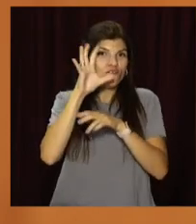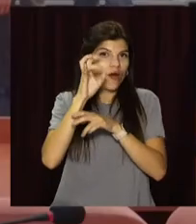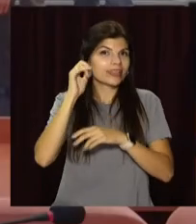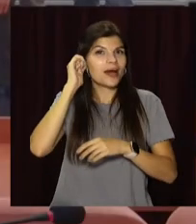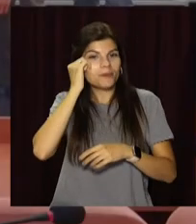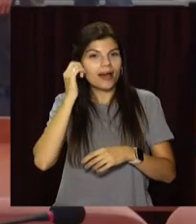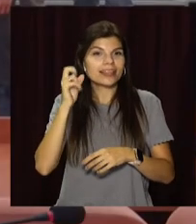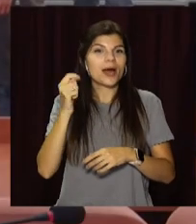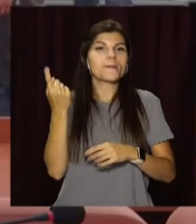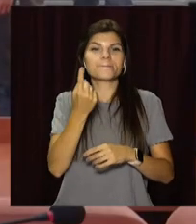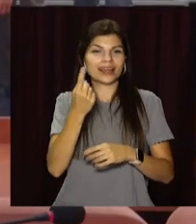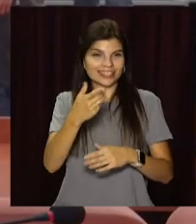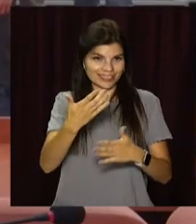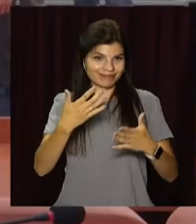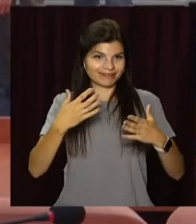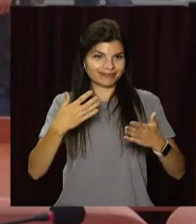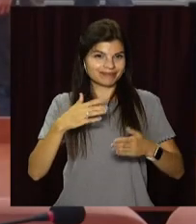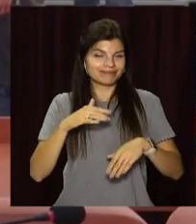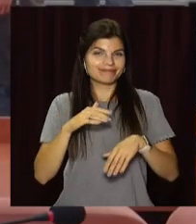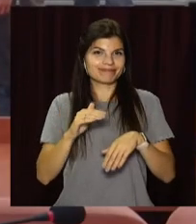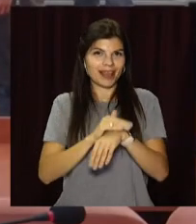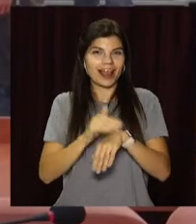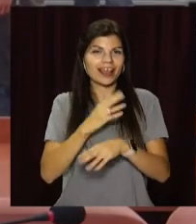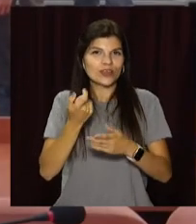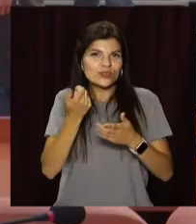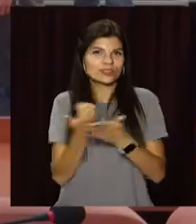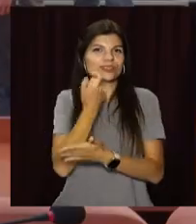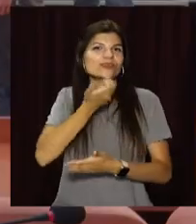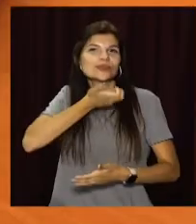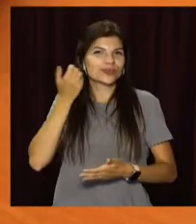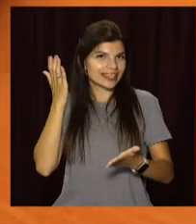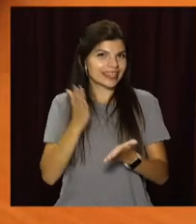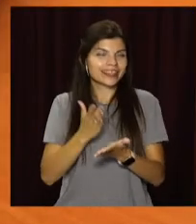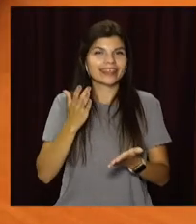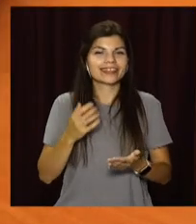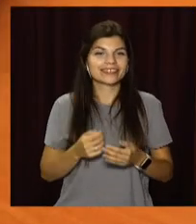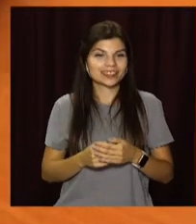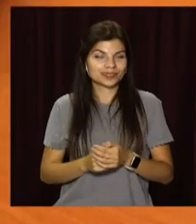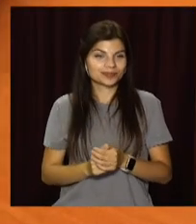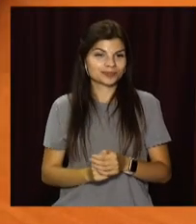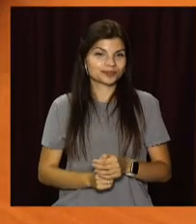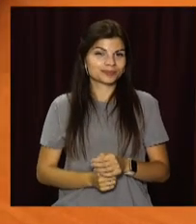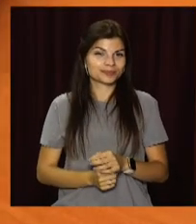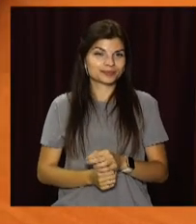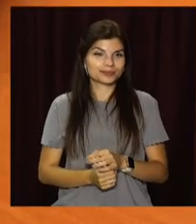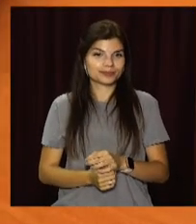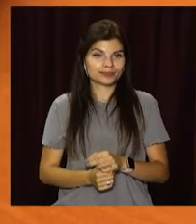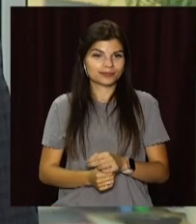пам'ять про перший тріумф футболістів-аматорів. В'ячеслав Куліш, Олександр Вернегоров, Open News, телеканал